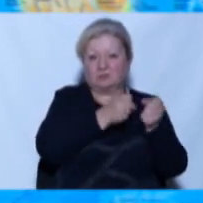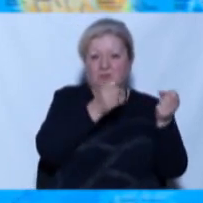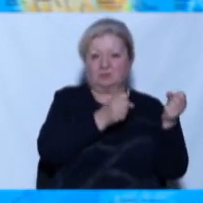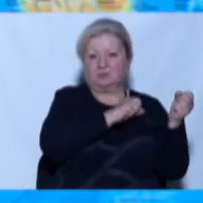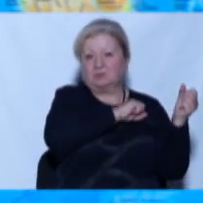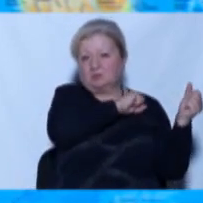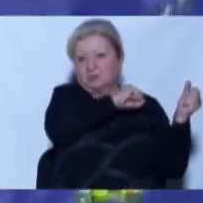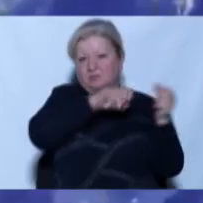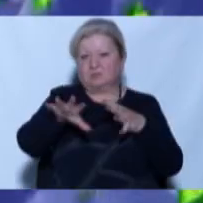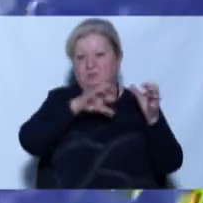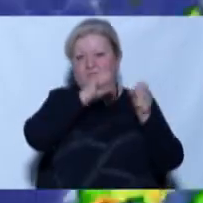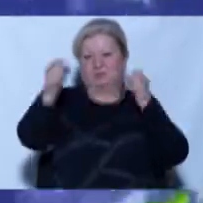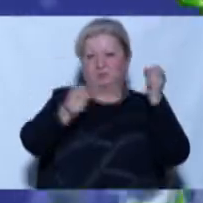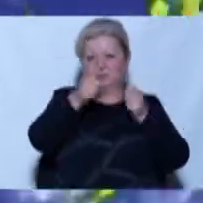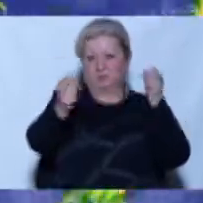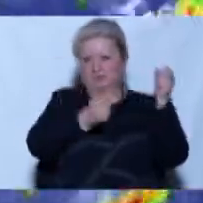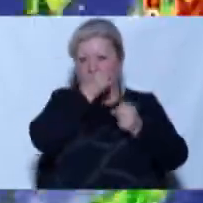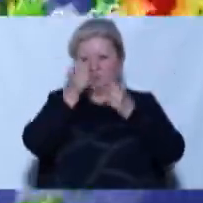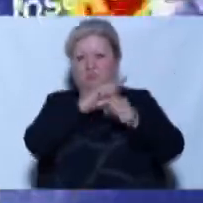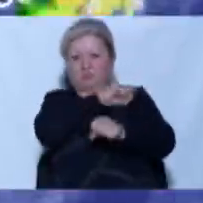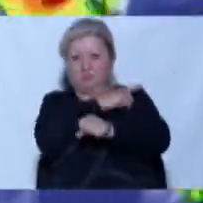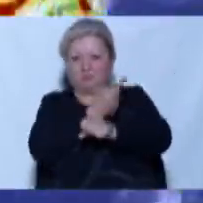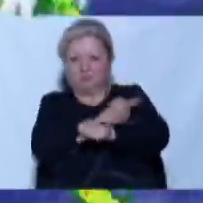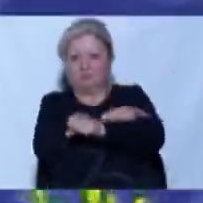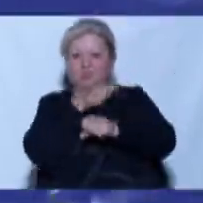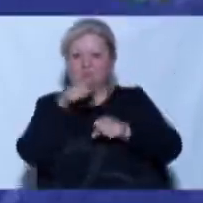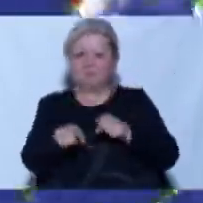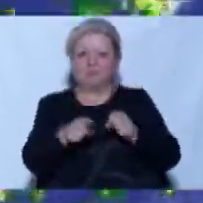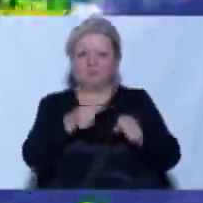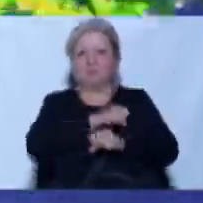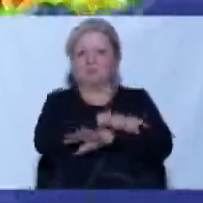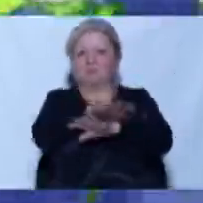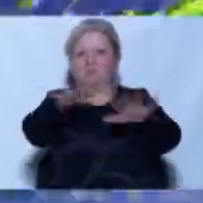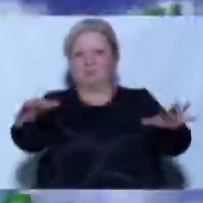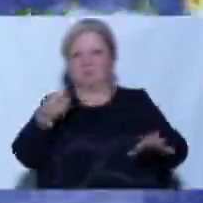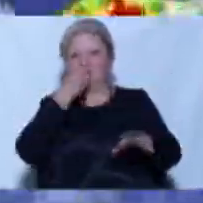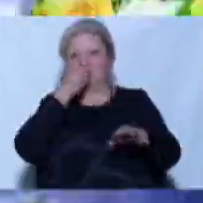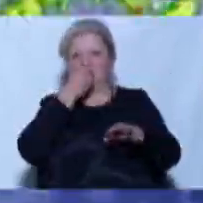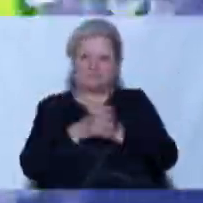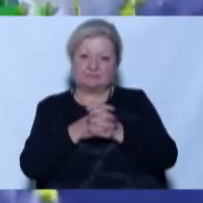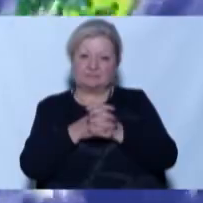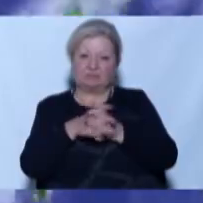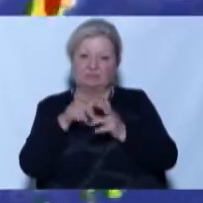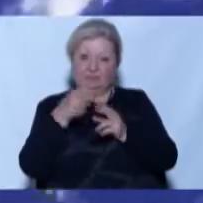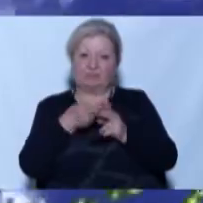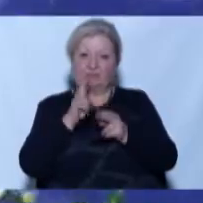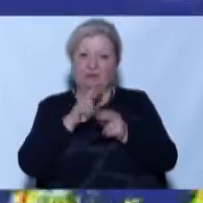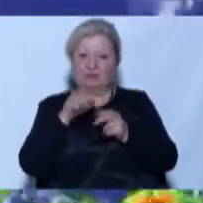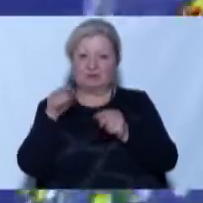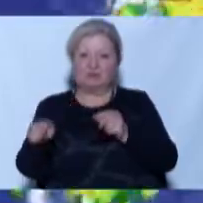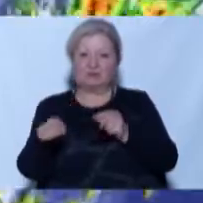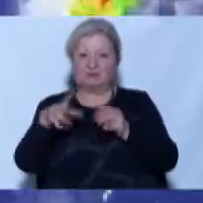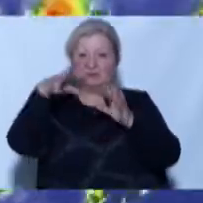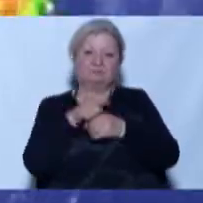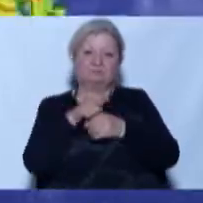მე უდაბნოს ქარებს გულისხმობ, ალბათ იცით ესეც, და რომელიც გაიფანტება და მსოფლიო ოკეანეში ბინადრებისთვის